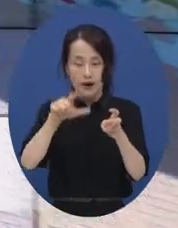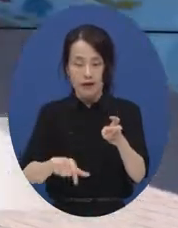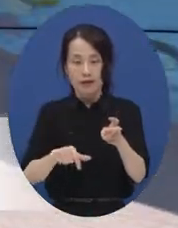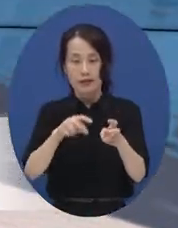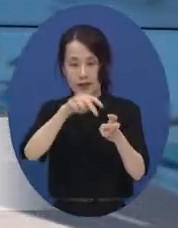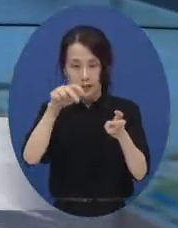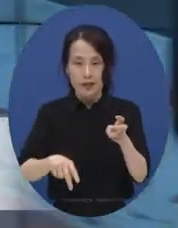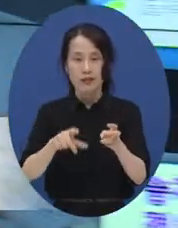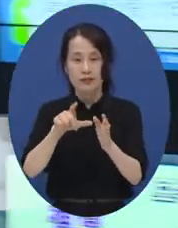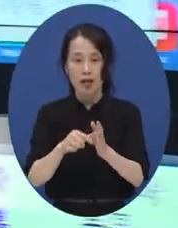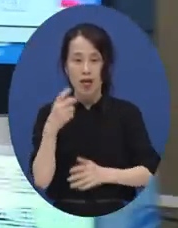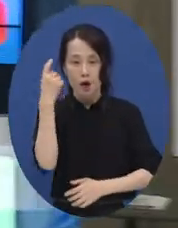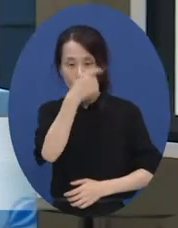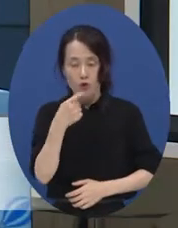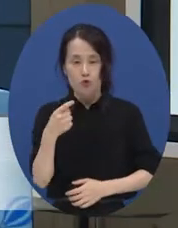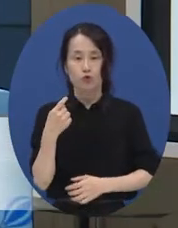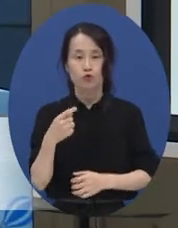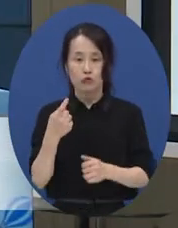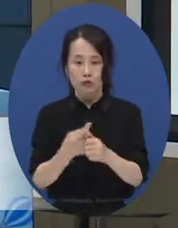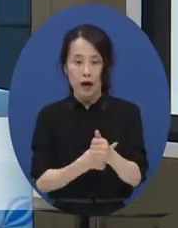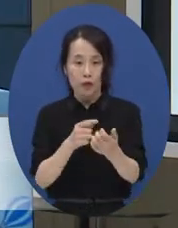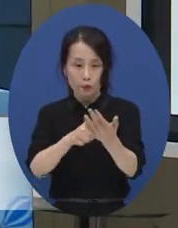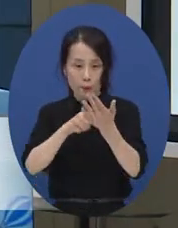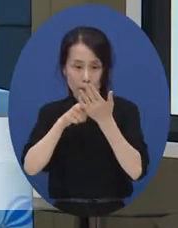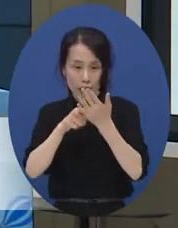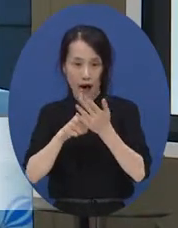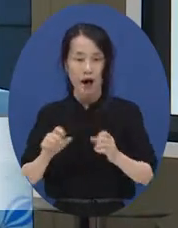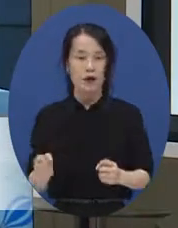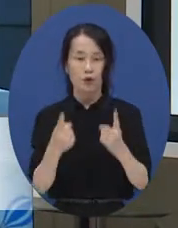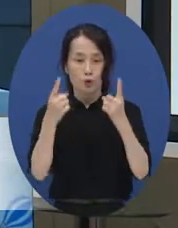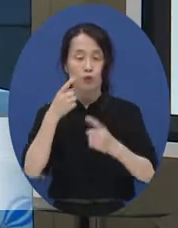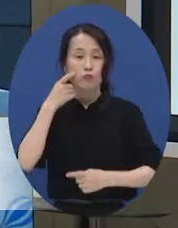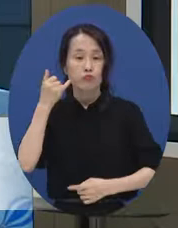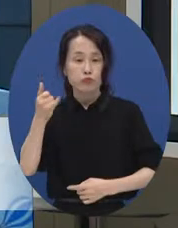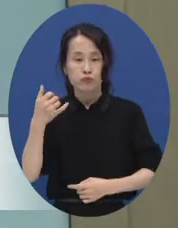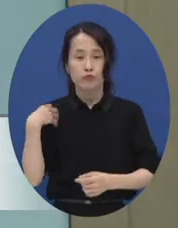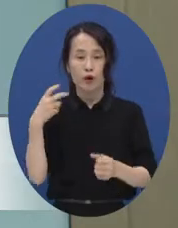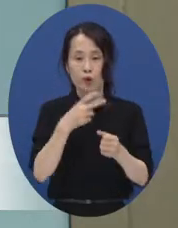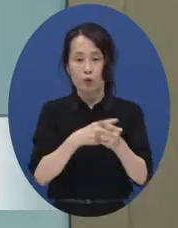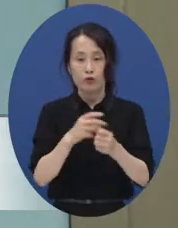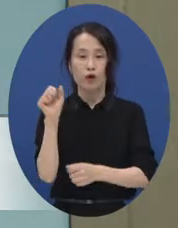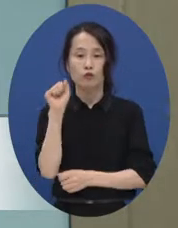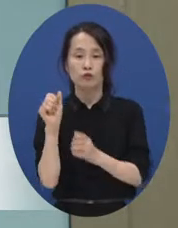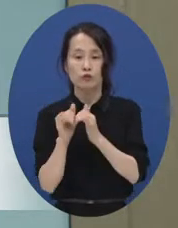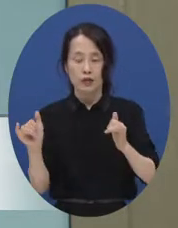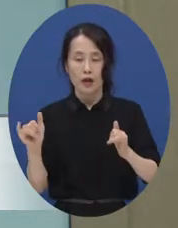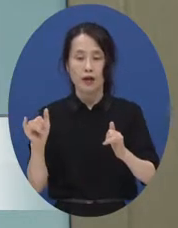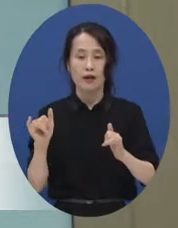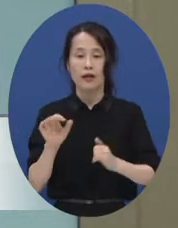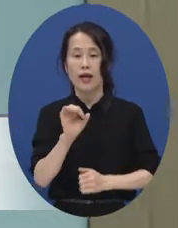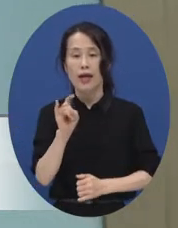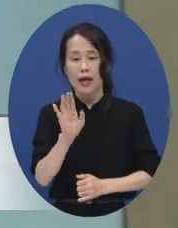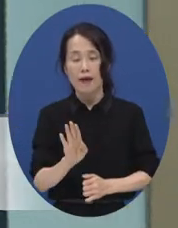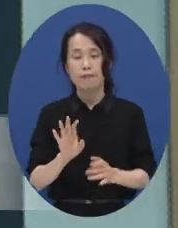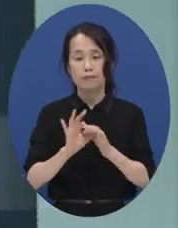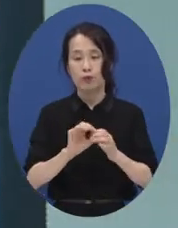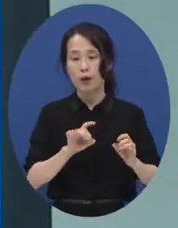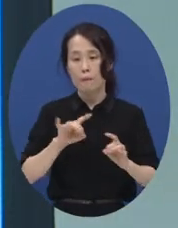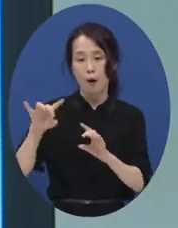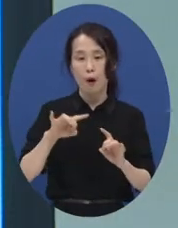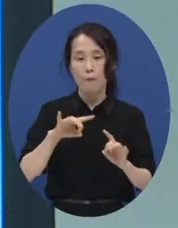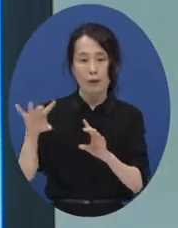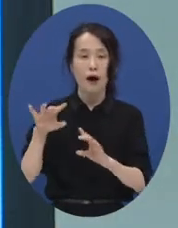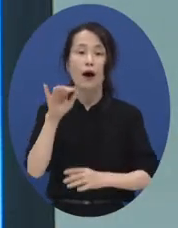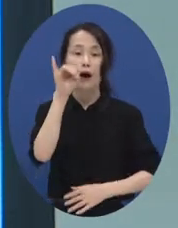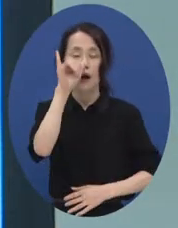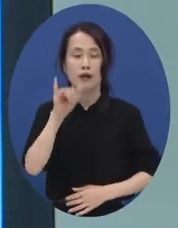자동 인식됩니다. 그러면서 동시에 학부모와 담당 교사, 운전자에게까지 앱을 통해 실시간 승하차